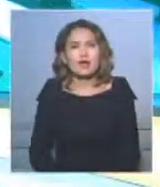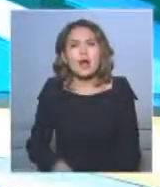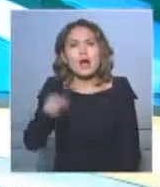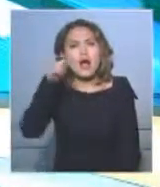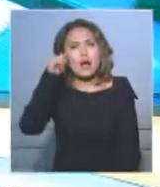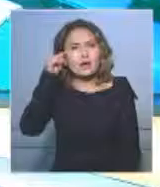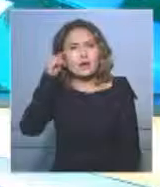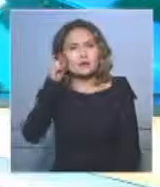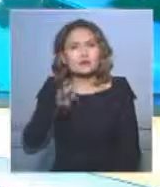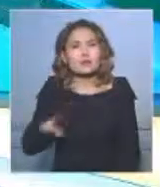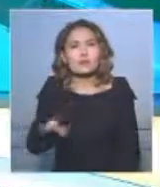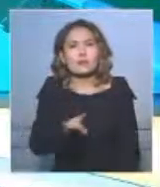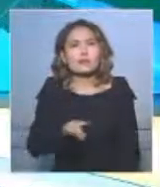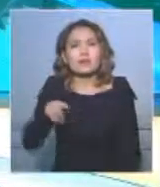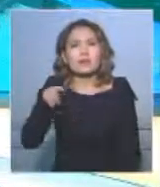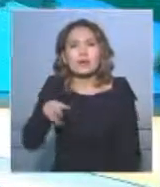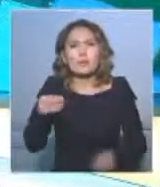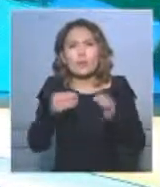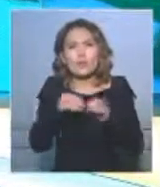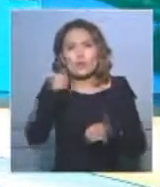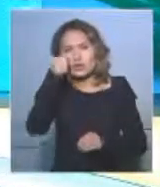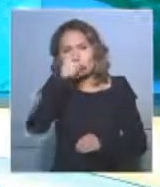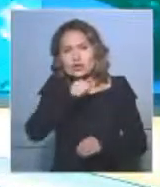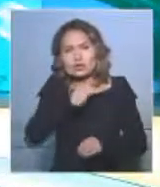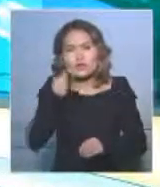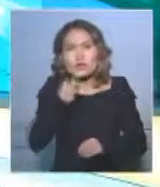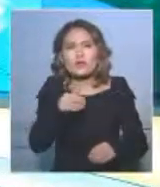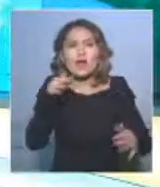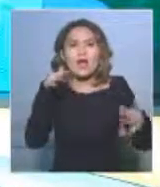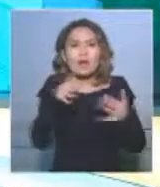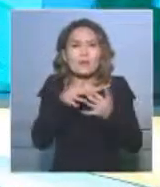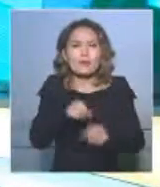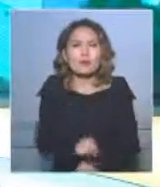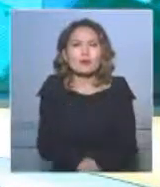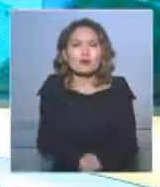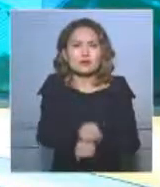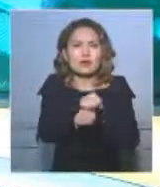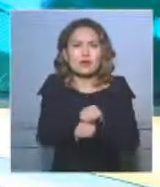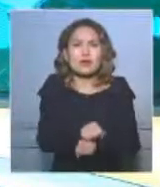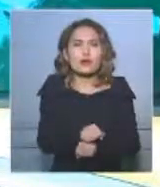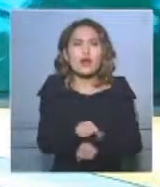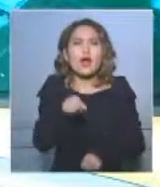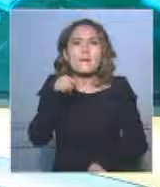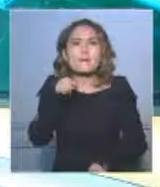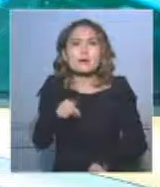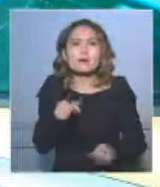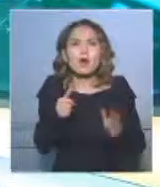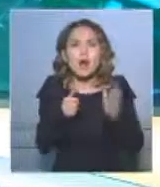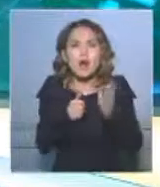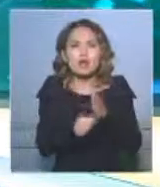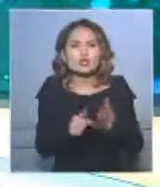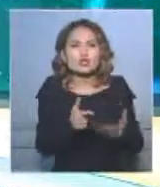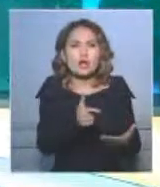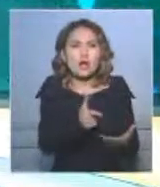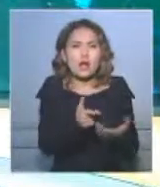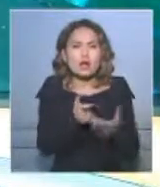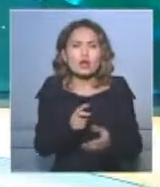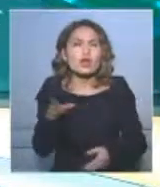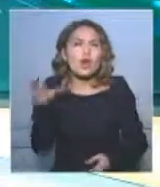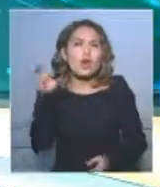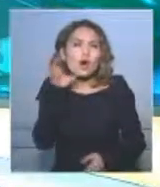Қырғызстанда 2010 жылы сәуірде болған этносаралық қақтығыстар кезінде ұрланған 1600 қару жарақтың 800-і